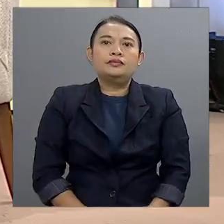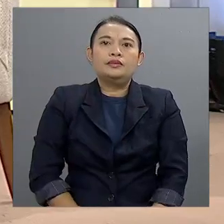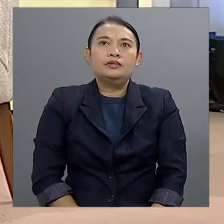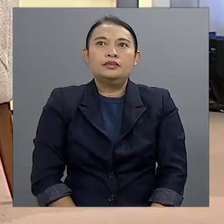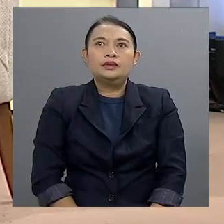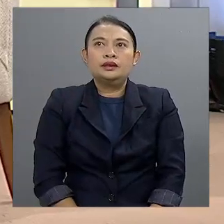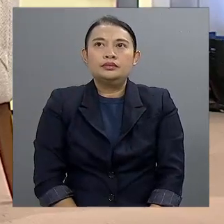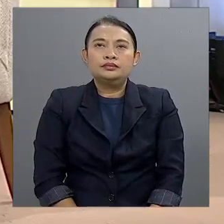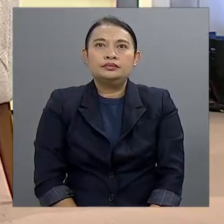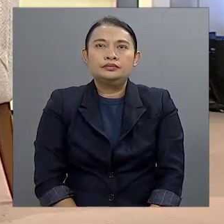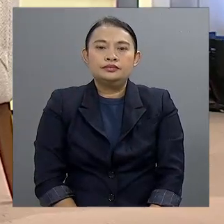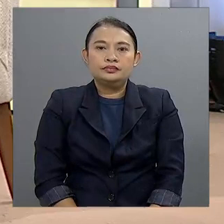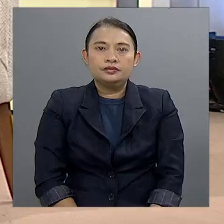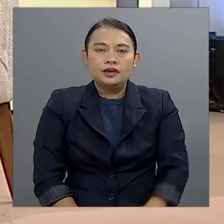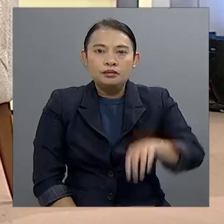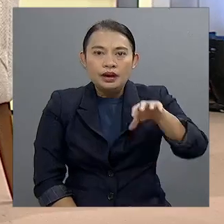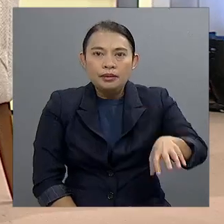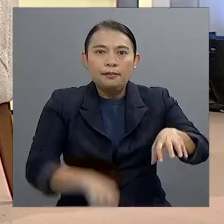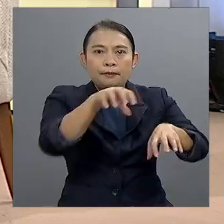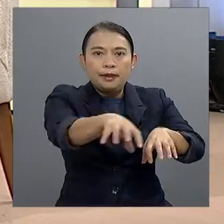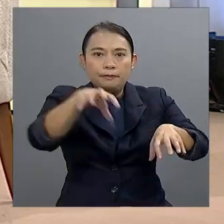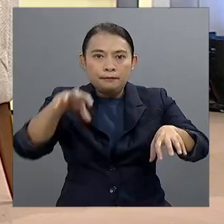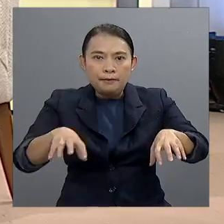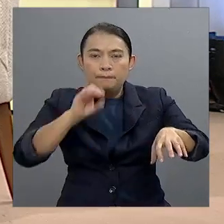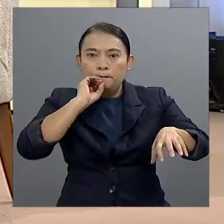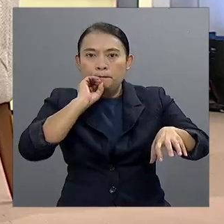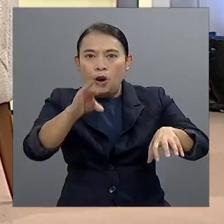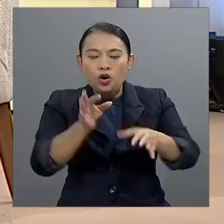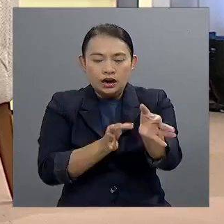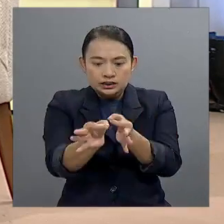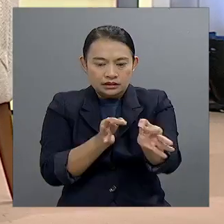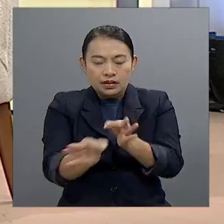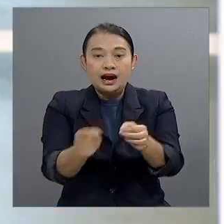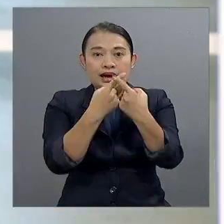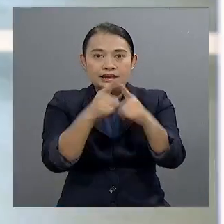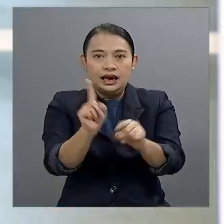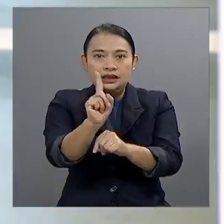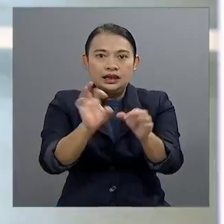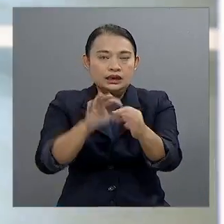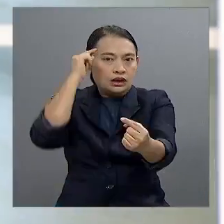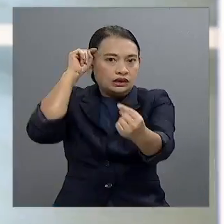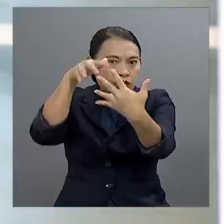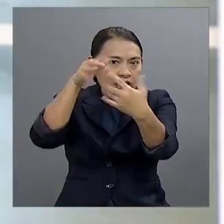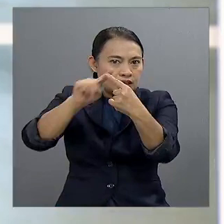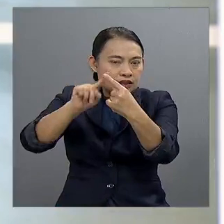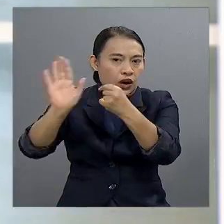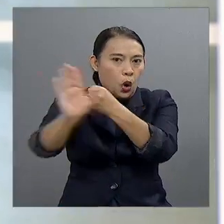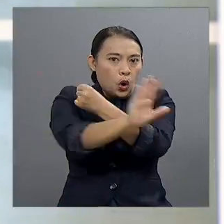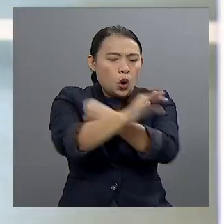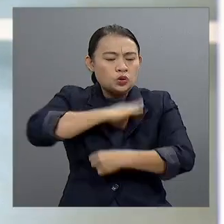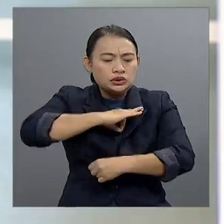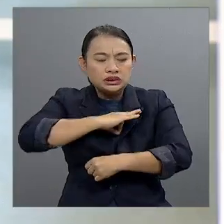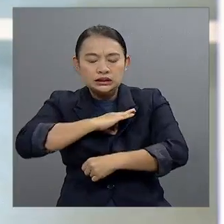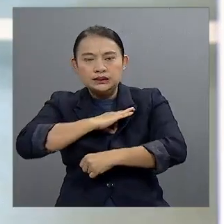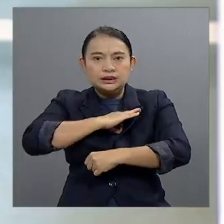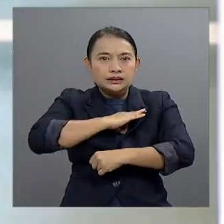านต่างๆจะออกมายืนยันในเรื่องนี้แต่ก็ปฏิเสธไม่ได้นะครับว่าในเชิงจิตวิทยาเองหลายคนเนี่ยก็ยังคงมีความกังวลนะครับซึ่งทีมของไทย PBS